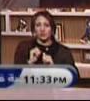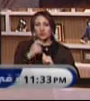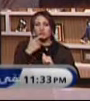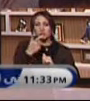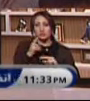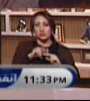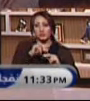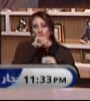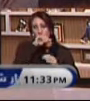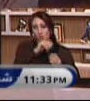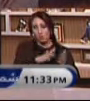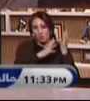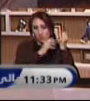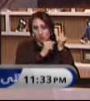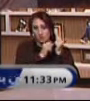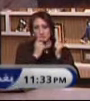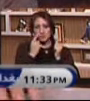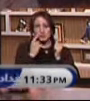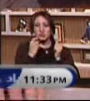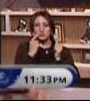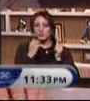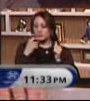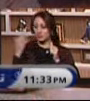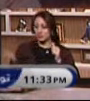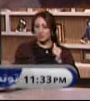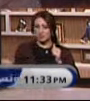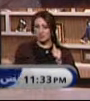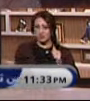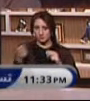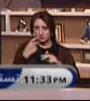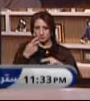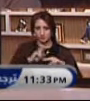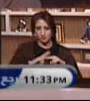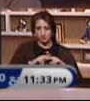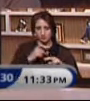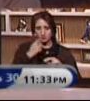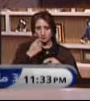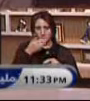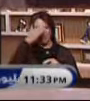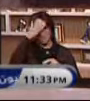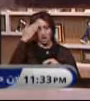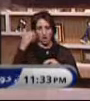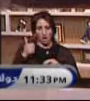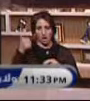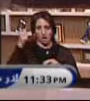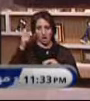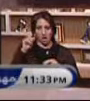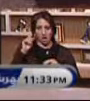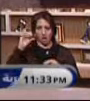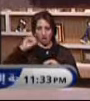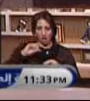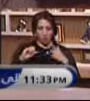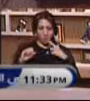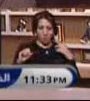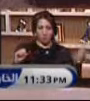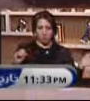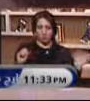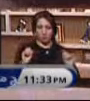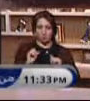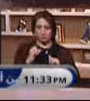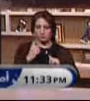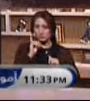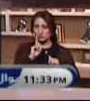الرسول عند ايه على يمينه وابو جهل على شماله تقول له يا عم قلها اشفع لك بها عند رب انا مش